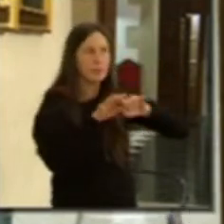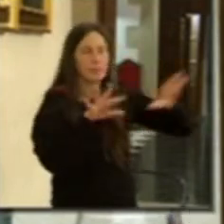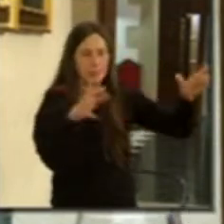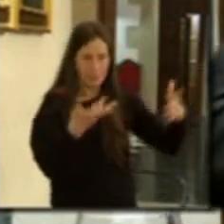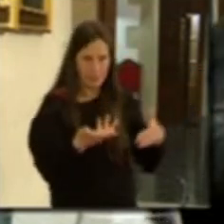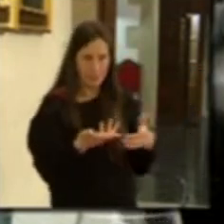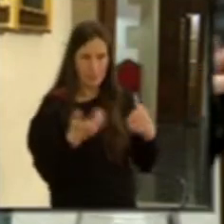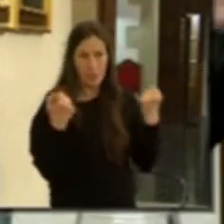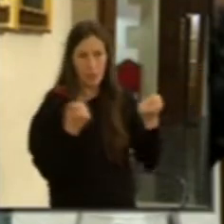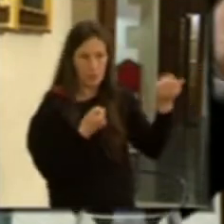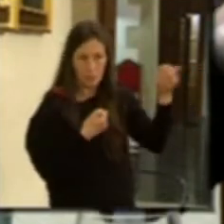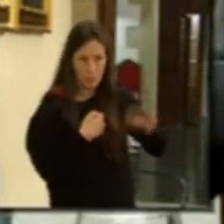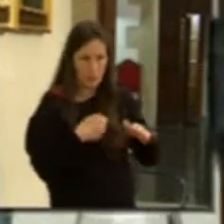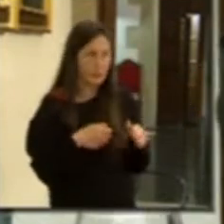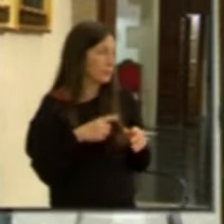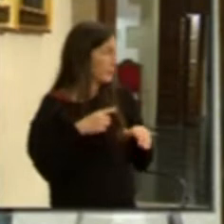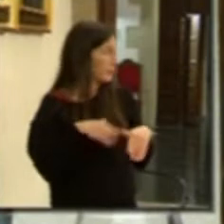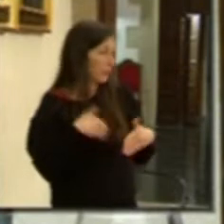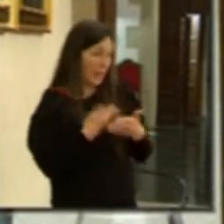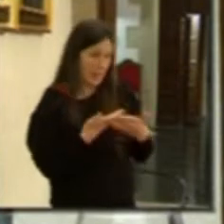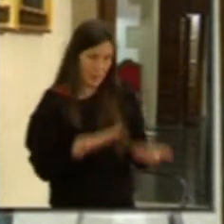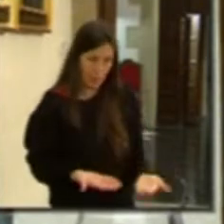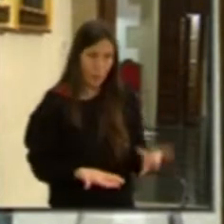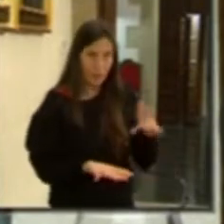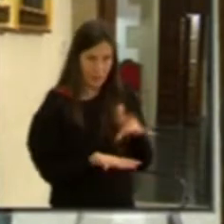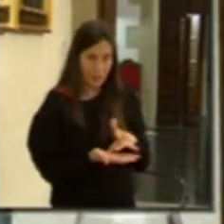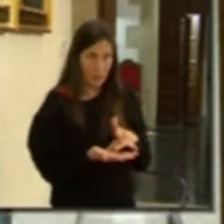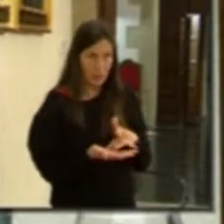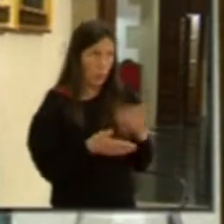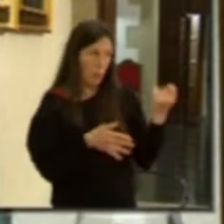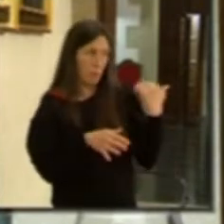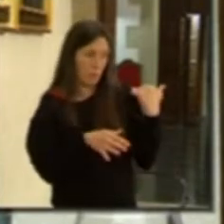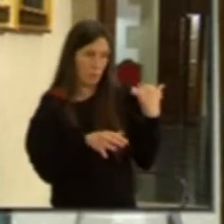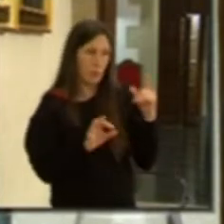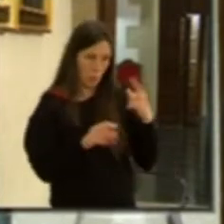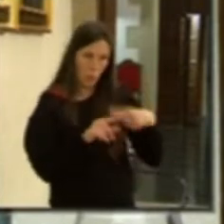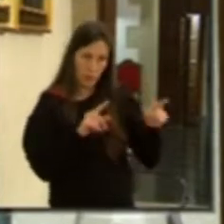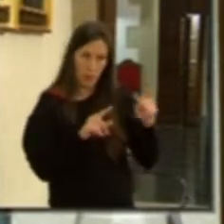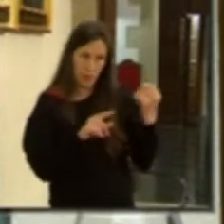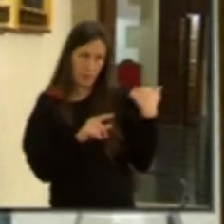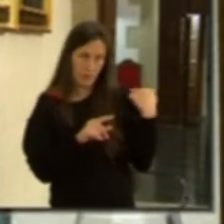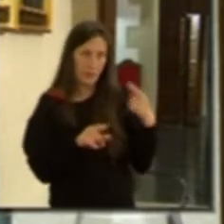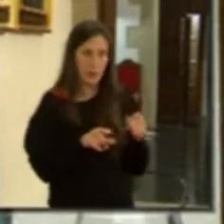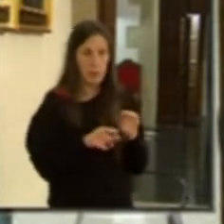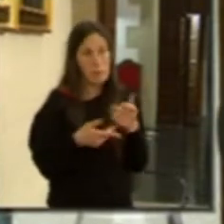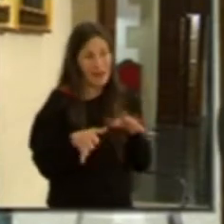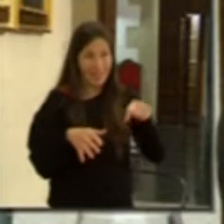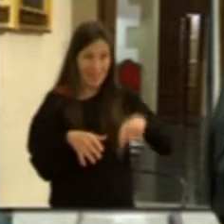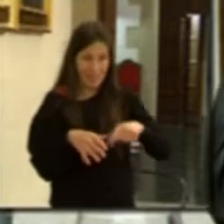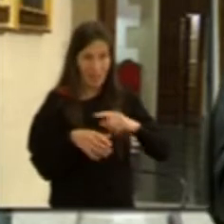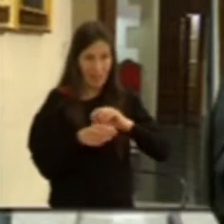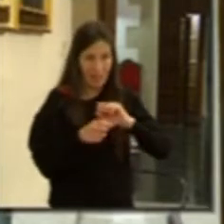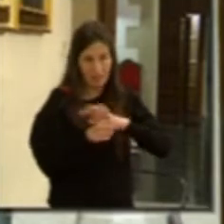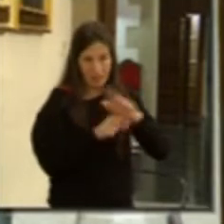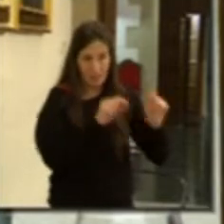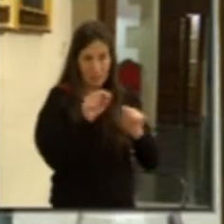I arribem a la pandèmia que tenim més propera i també més semblant pel tipus de malaltia i pel